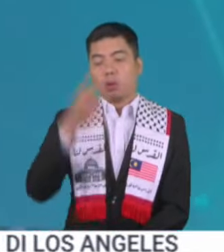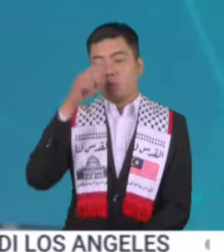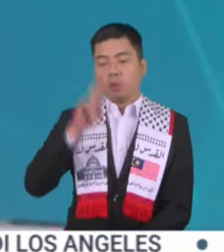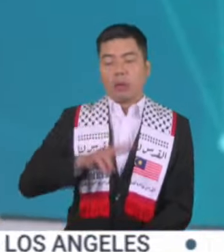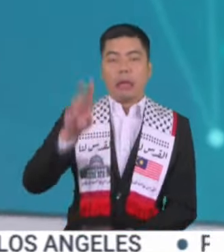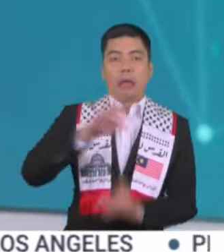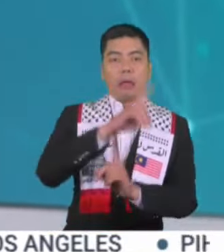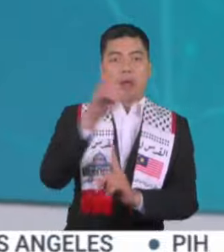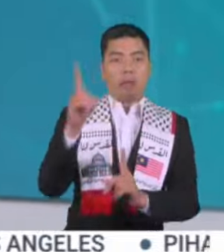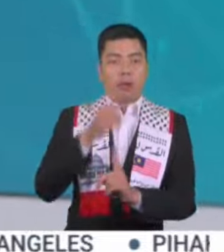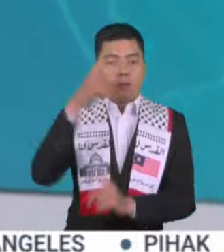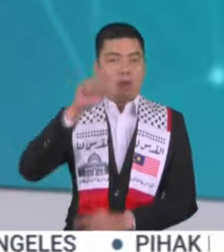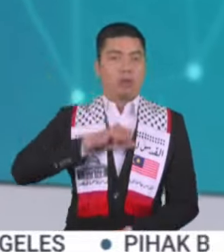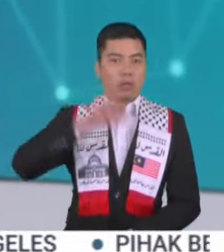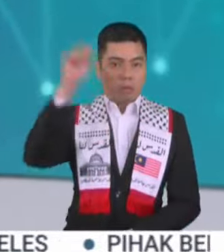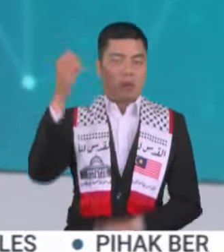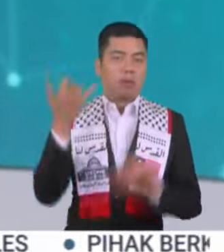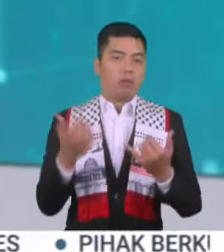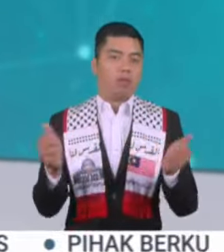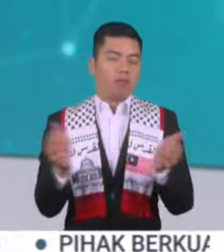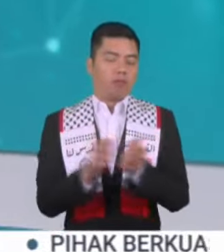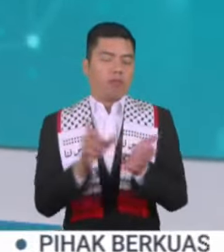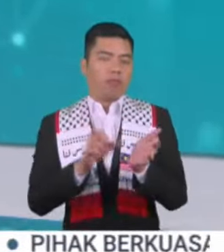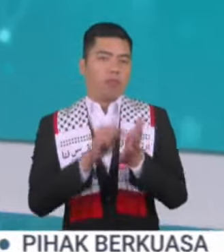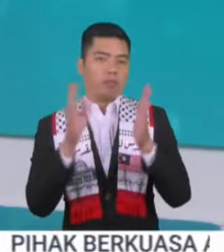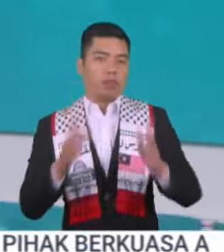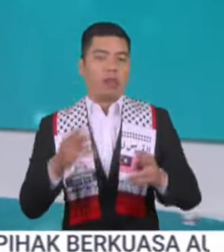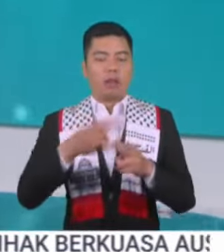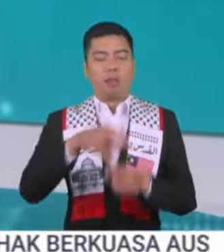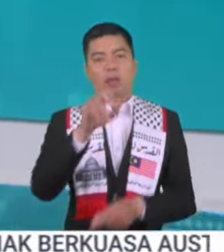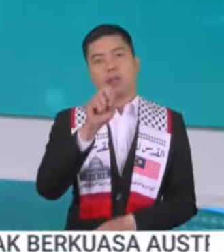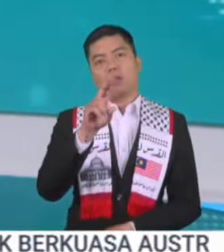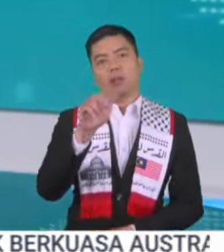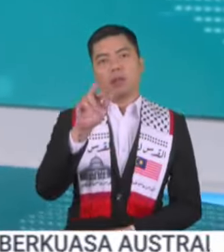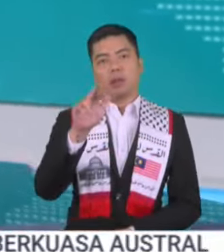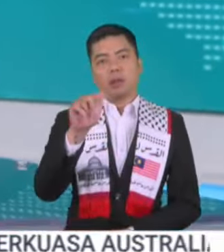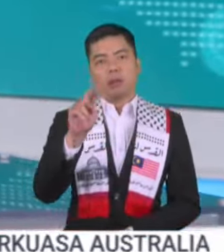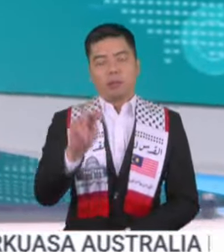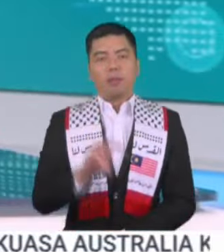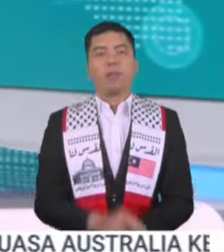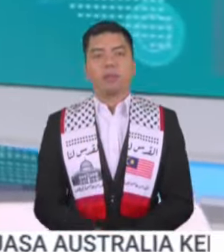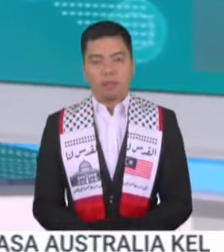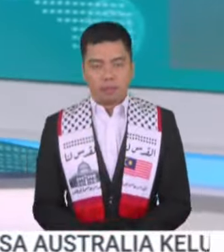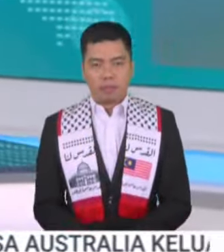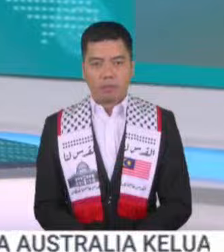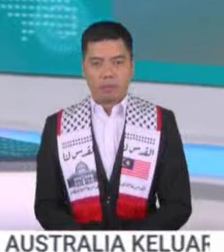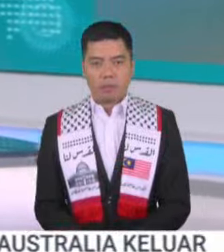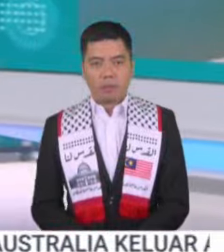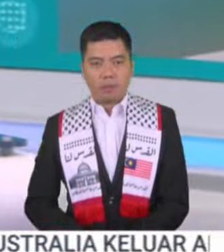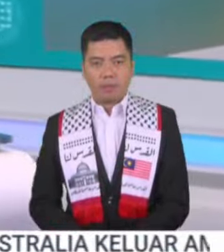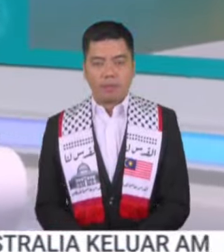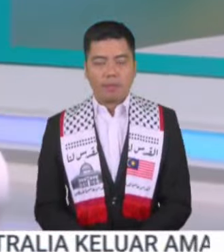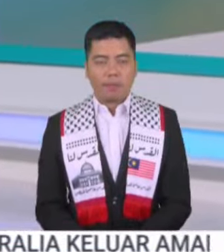untuk perkembangan dari negeri di bawah Bayu kita langsung ke kota Kinabalu bersama suaran Shah di sana suaran